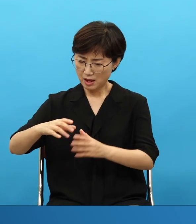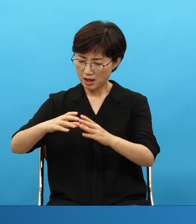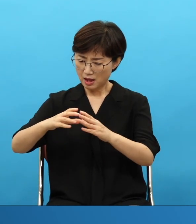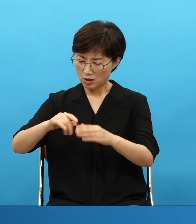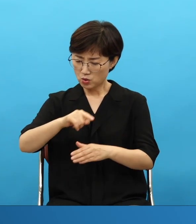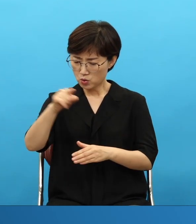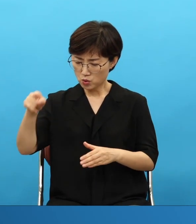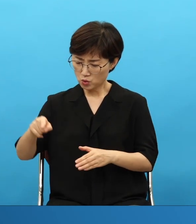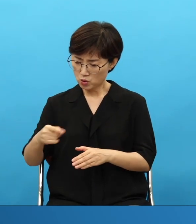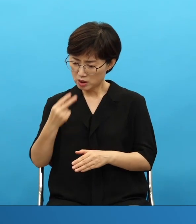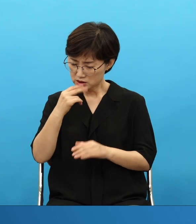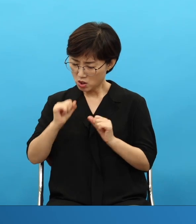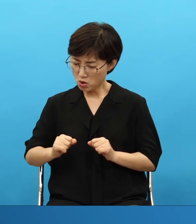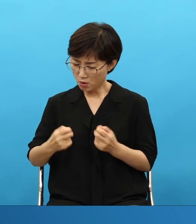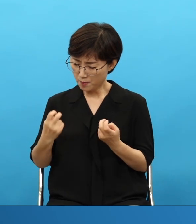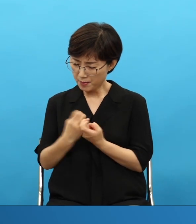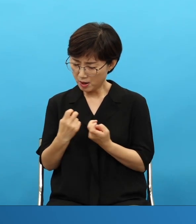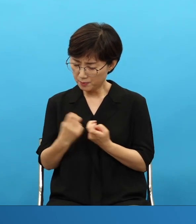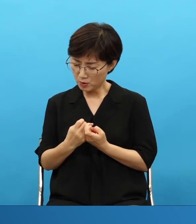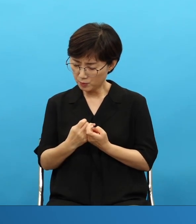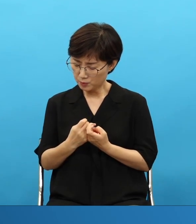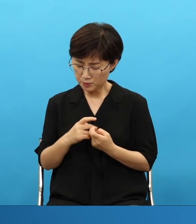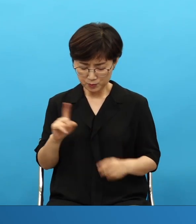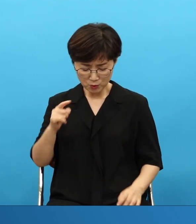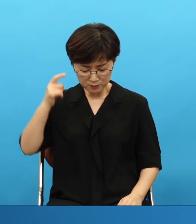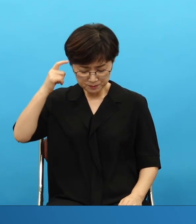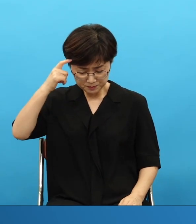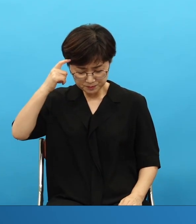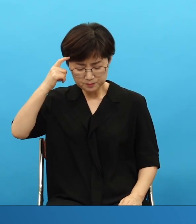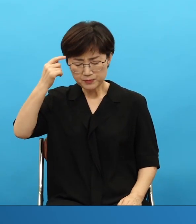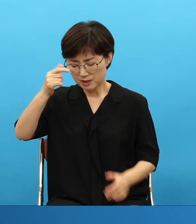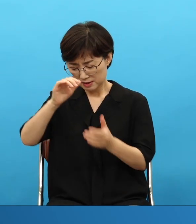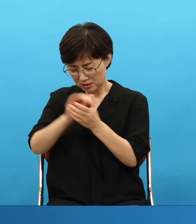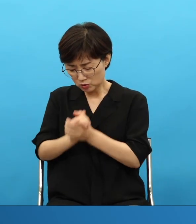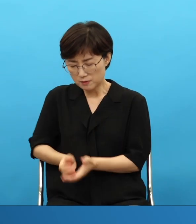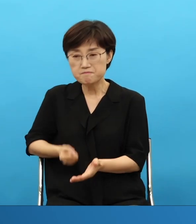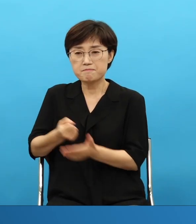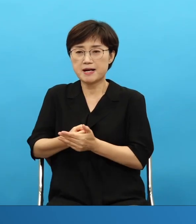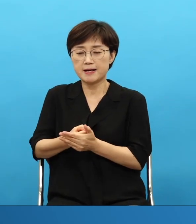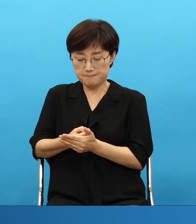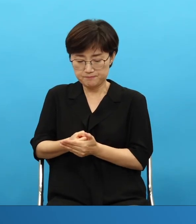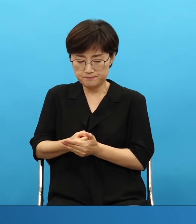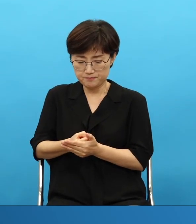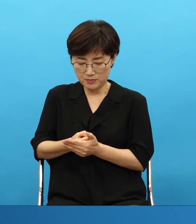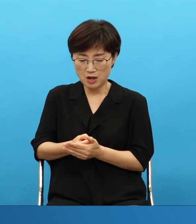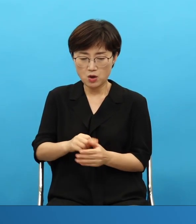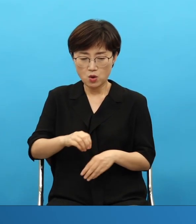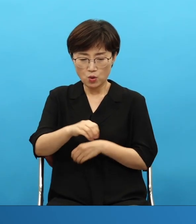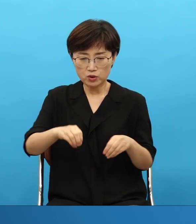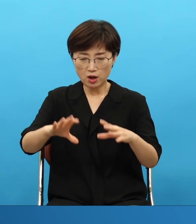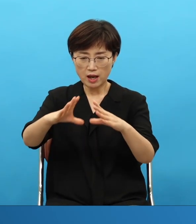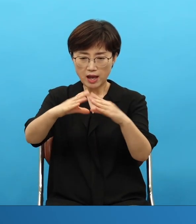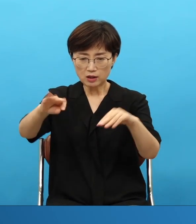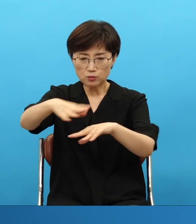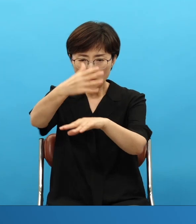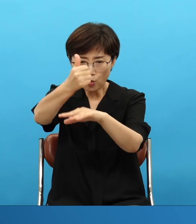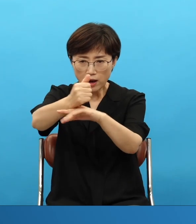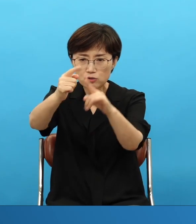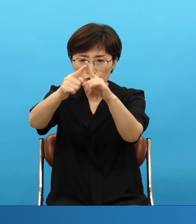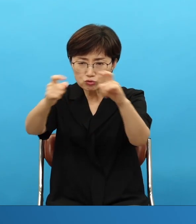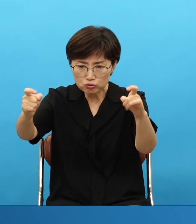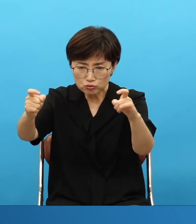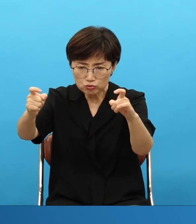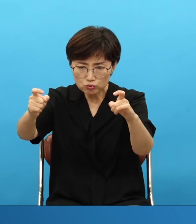그럼 in the land of 어떡하냐? Egypt. Then what? 애굽의 왕궁만이 우리 아들이 살 수 있는 길이다. Only